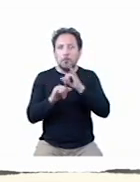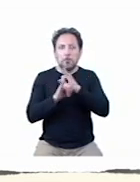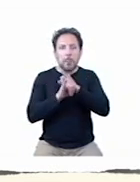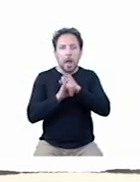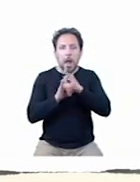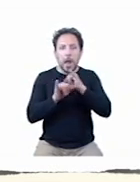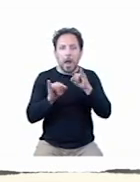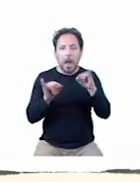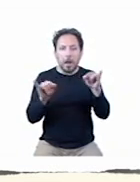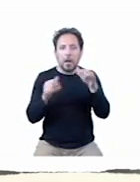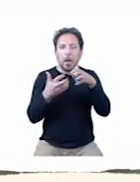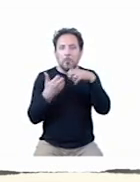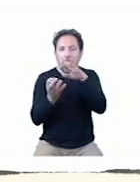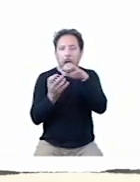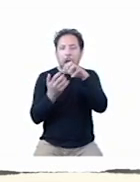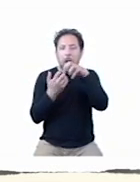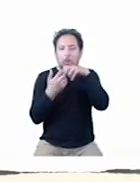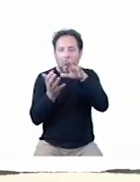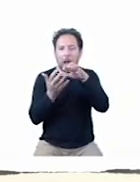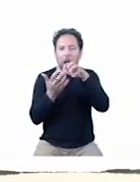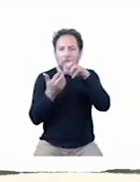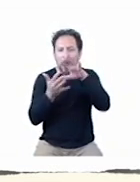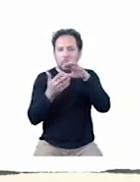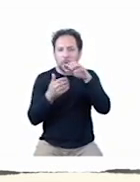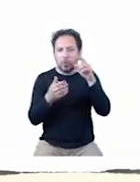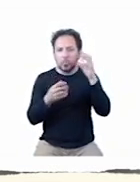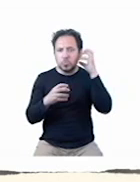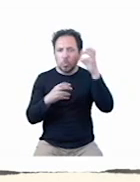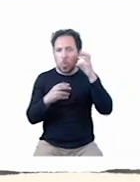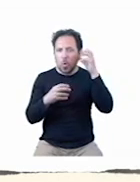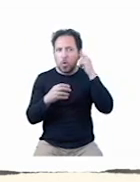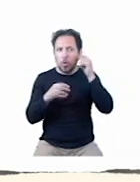Il suo abbaiare risuonò per tutta la casa.